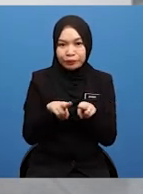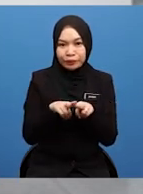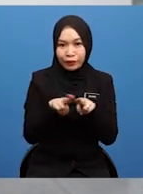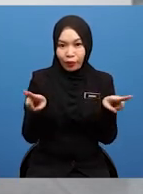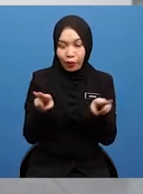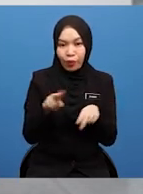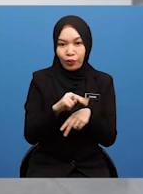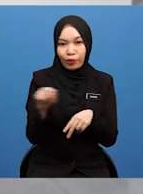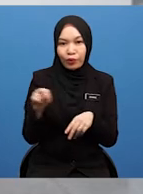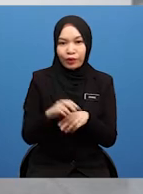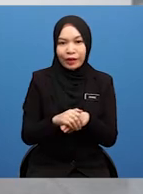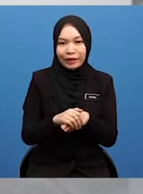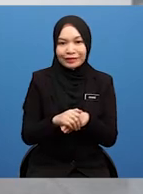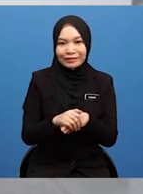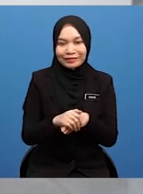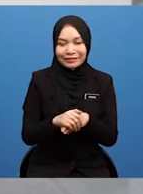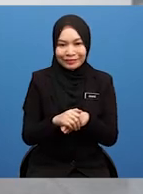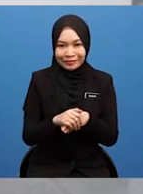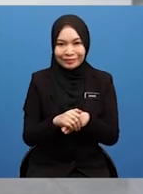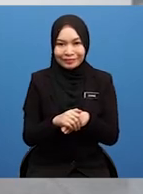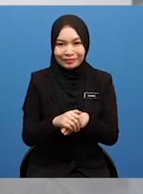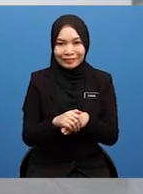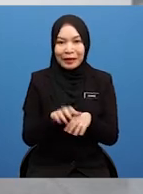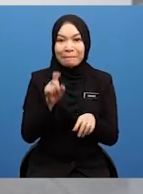oleh Nanti kalian tuh kecil di